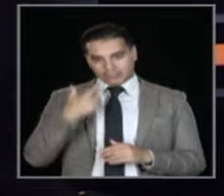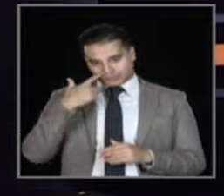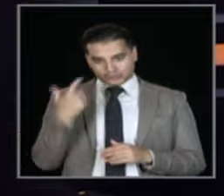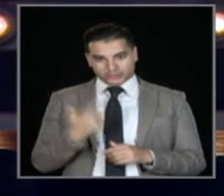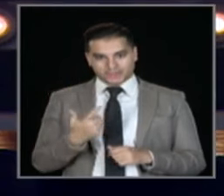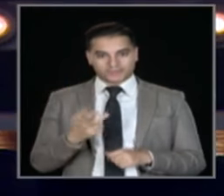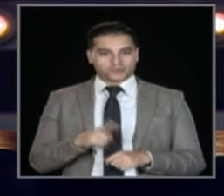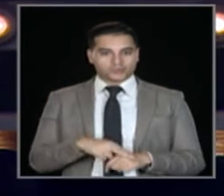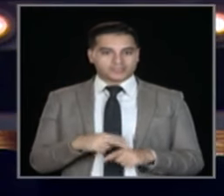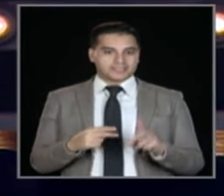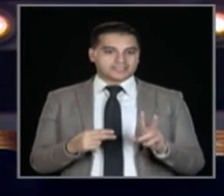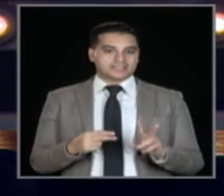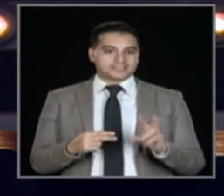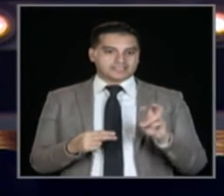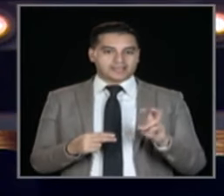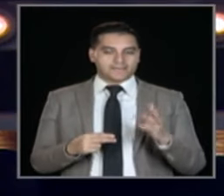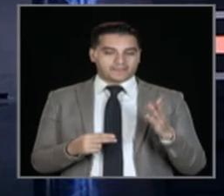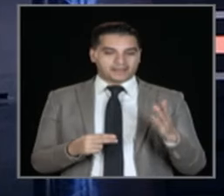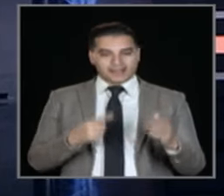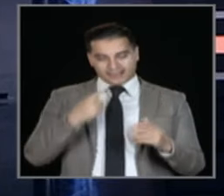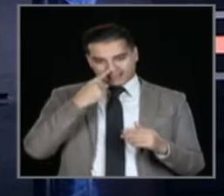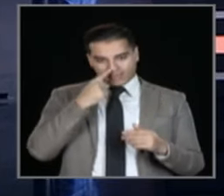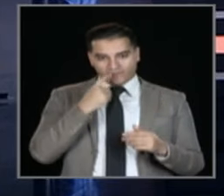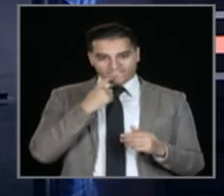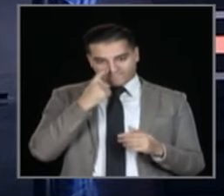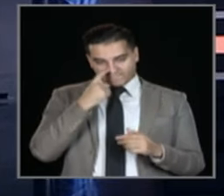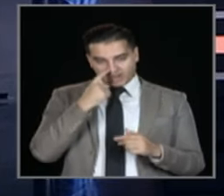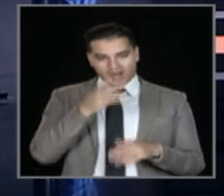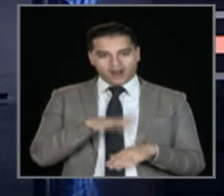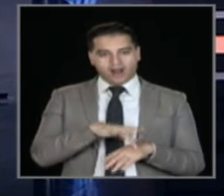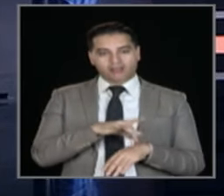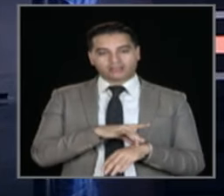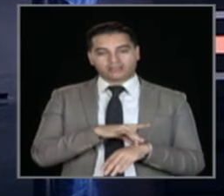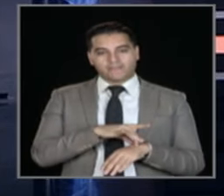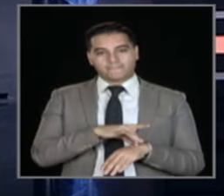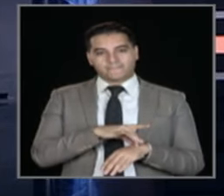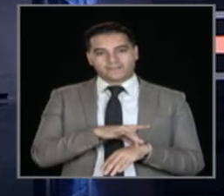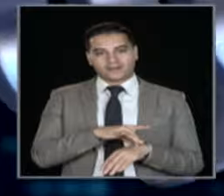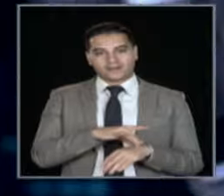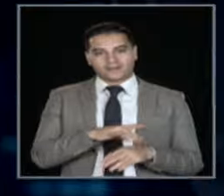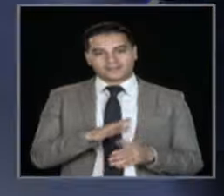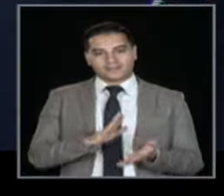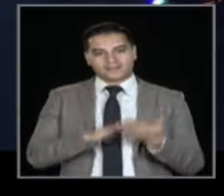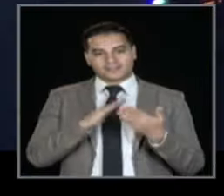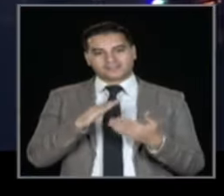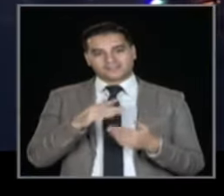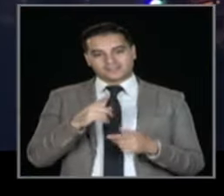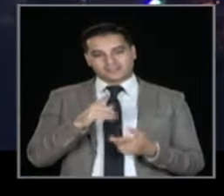شمس. 70 الثانوية الفنية للتمريض الغربية.